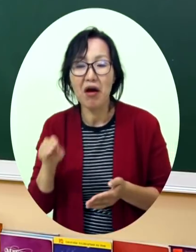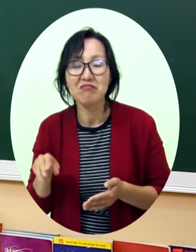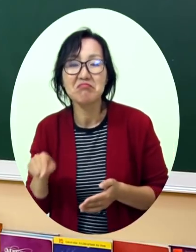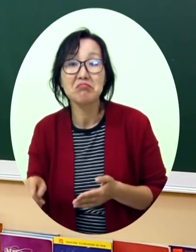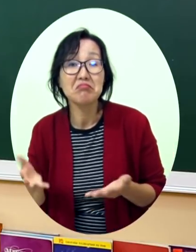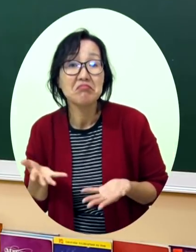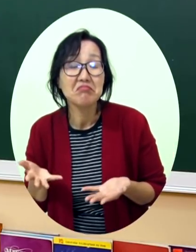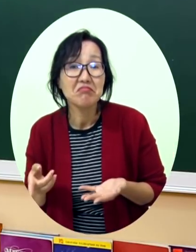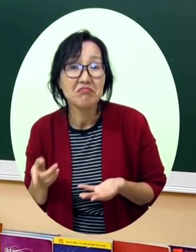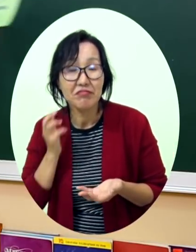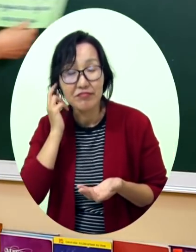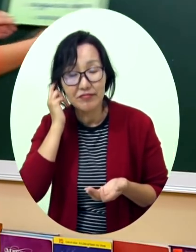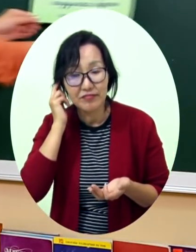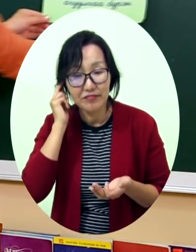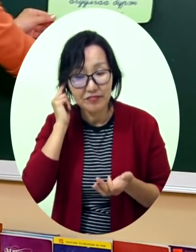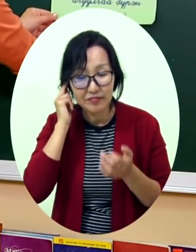Батын хувьд